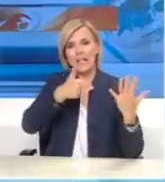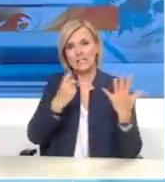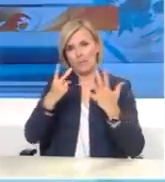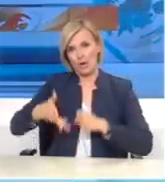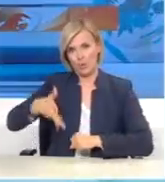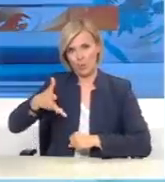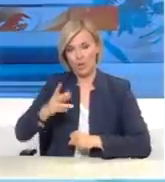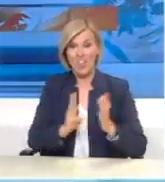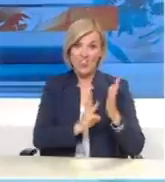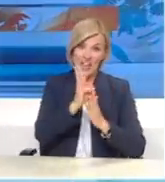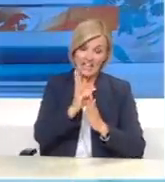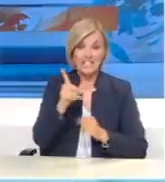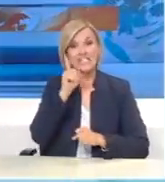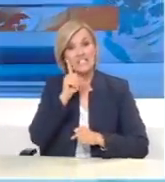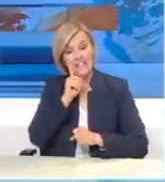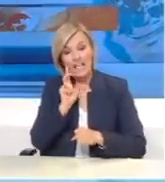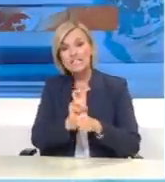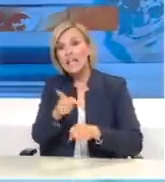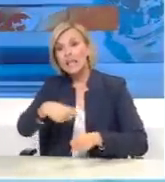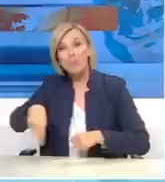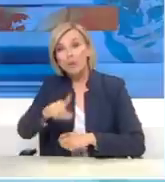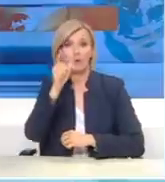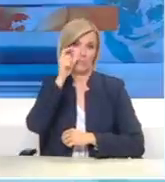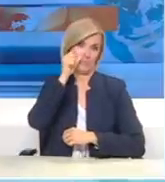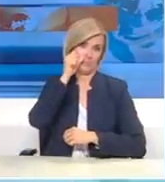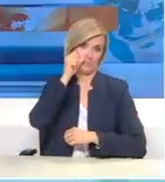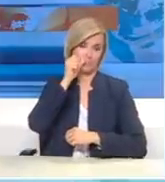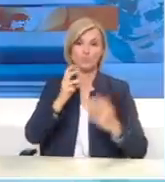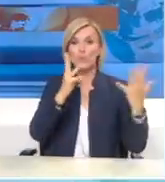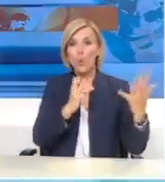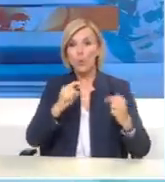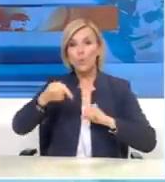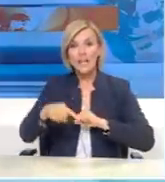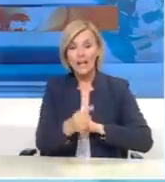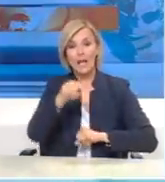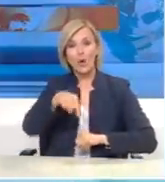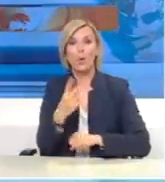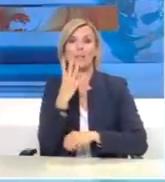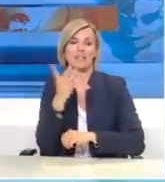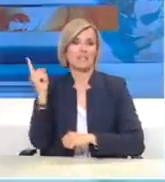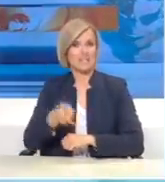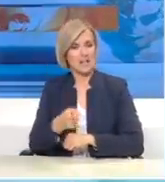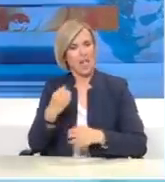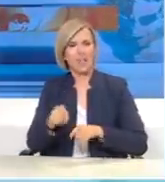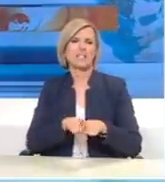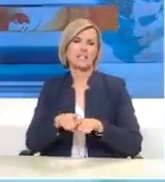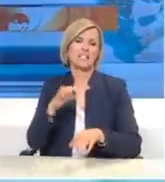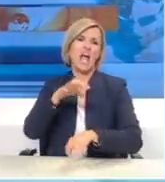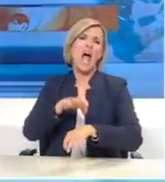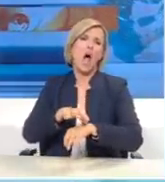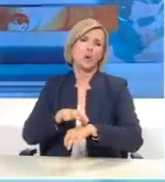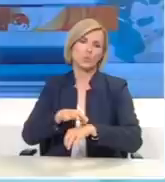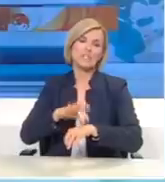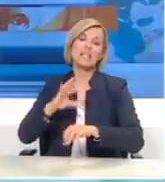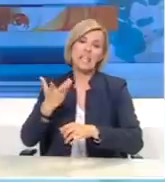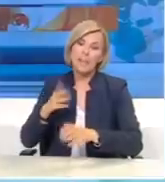13 είναι γυναίκες και οι υπόλοιποι άνδρες. Το 89,4% έχει υποκείμενο νόσημα ή είναι ηλικιωμένοι